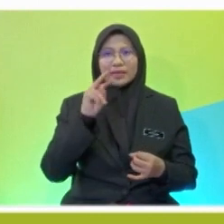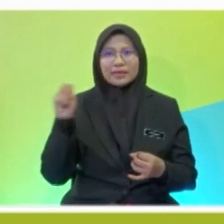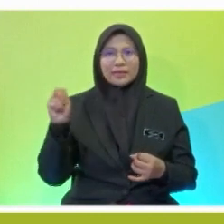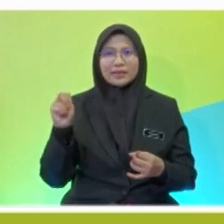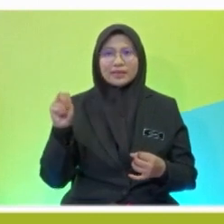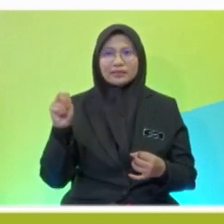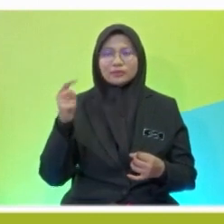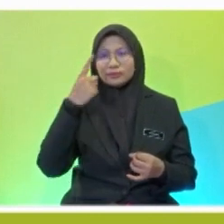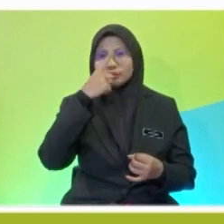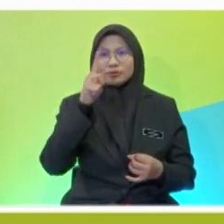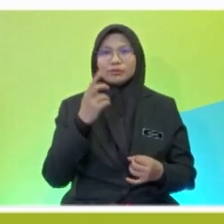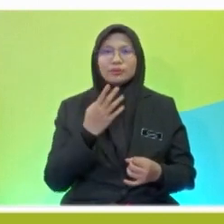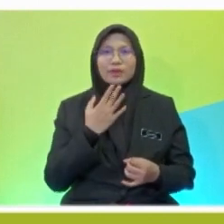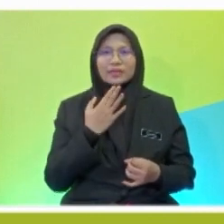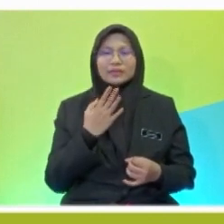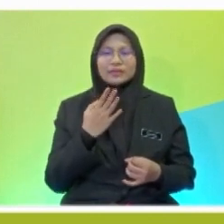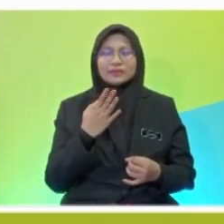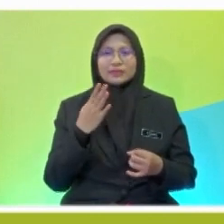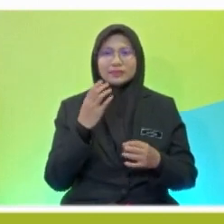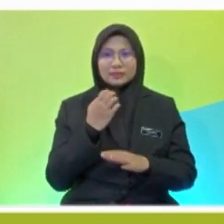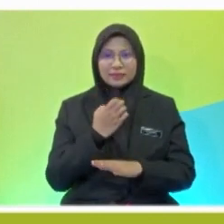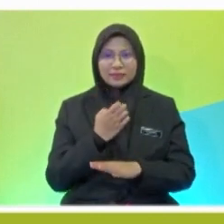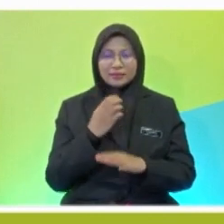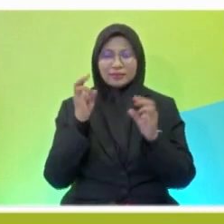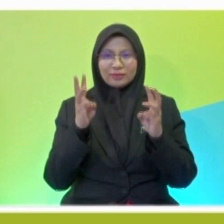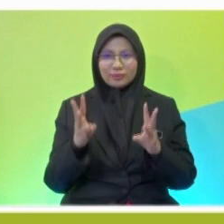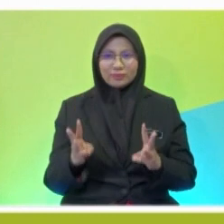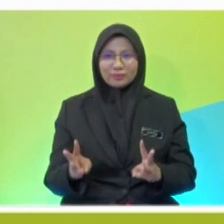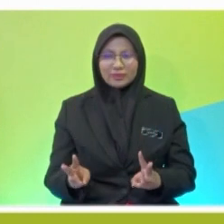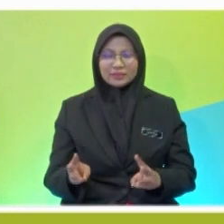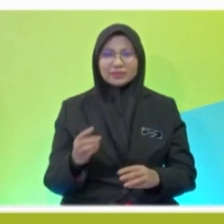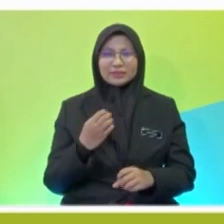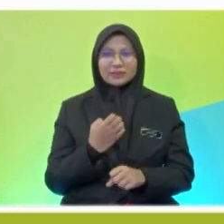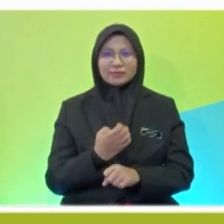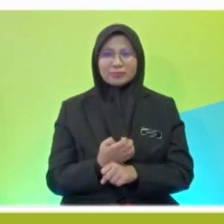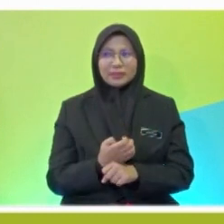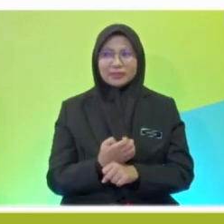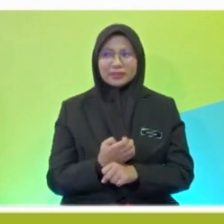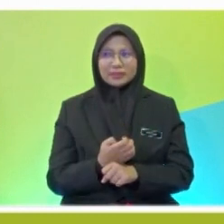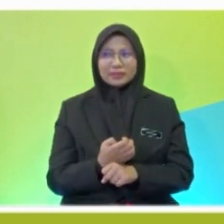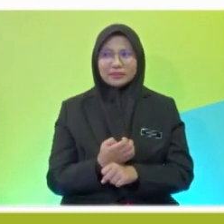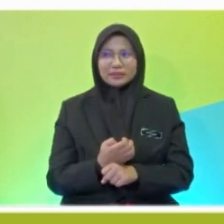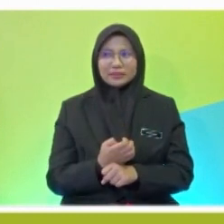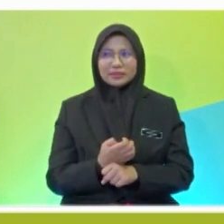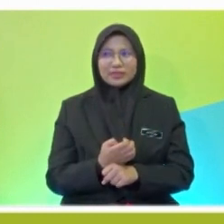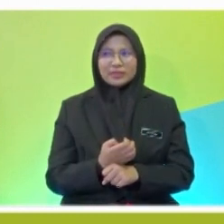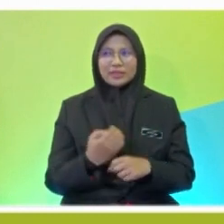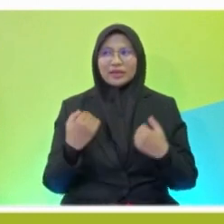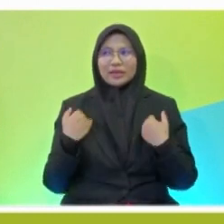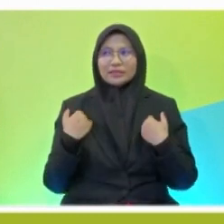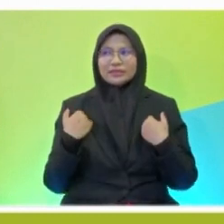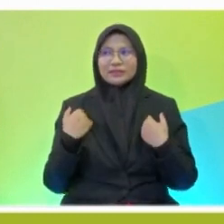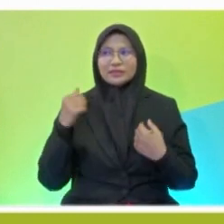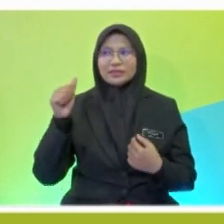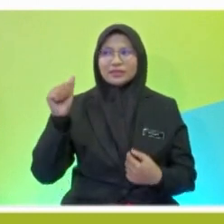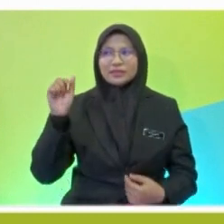senarai menu atau senarai jenis makanan ikan Siakad rebus Yang sedap-sedap nampaknya sayur kubis nasi putih